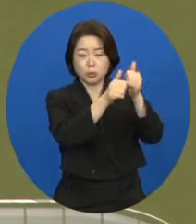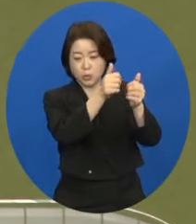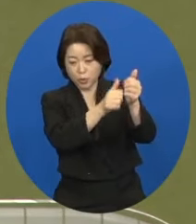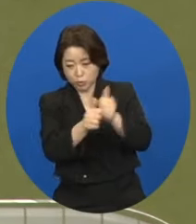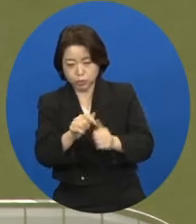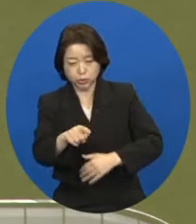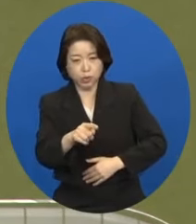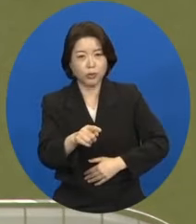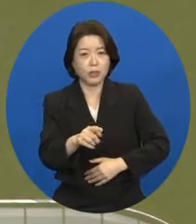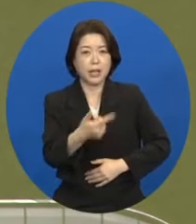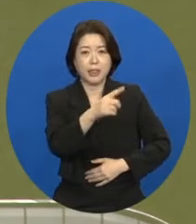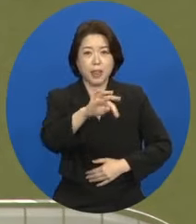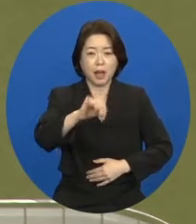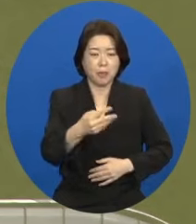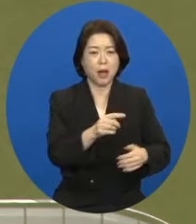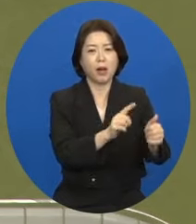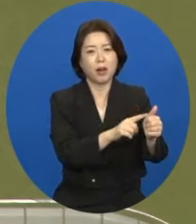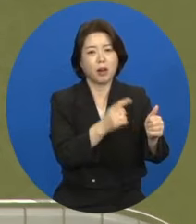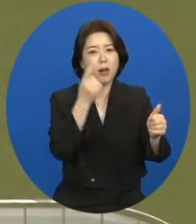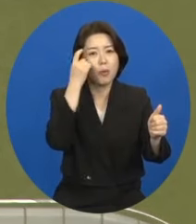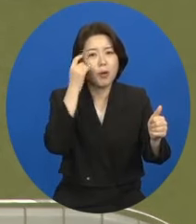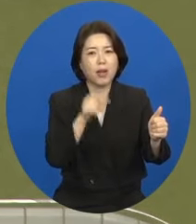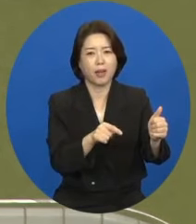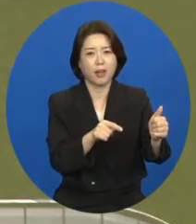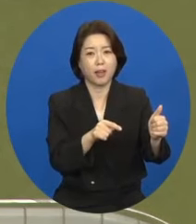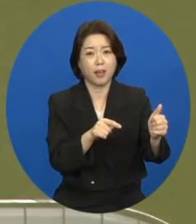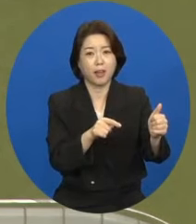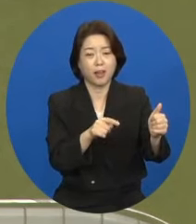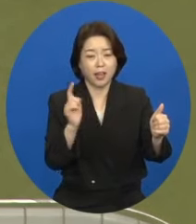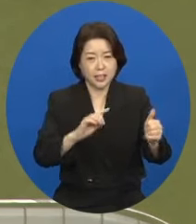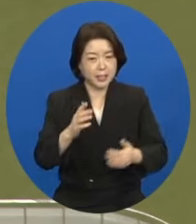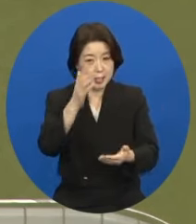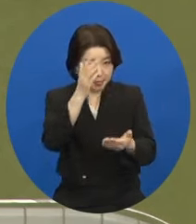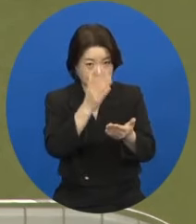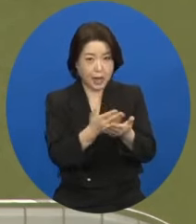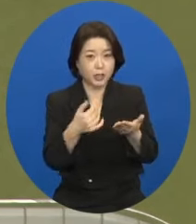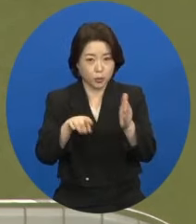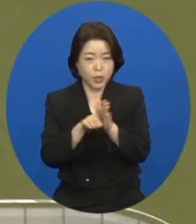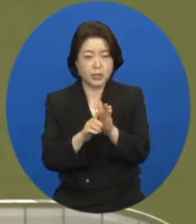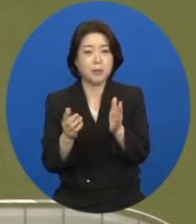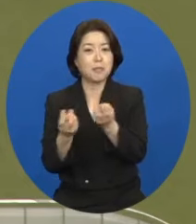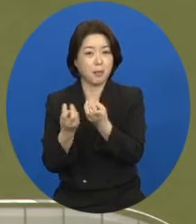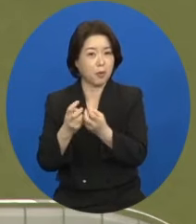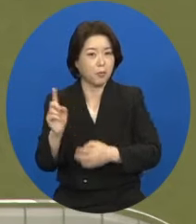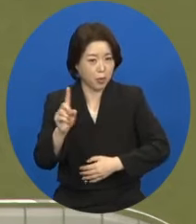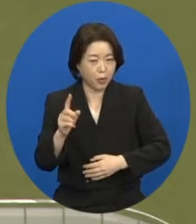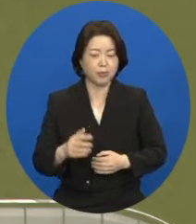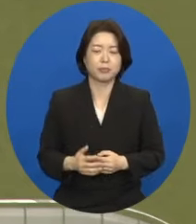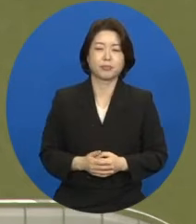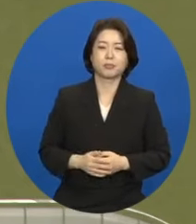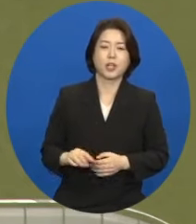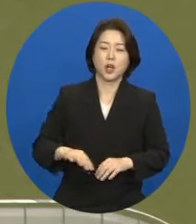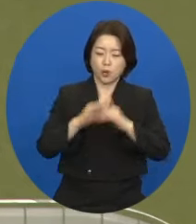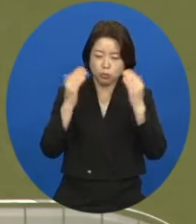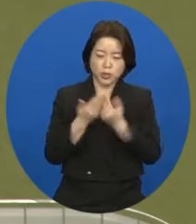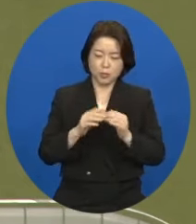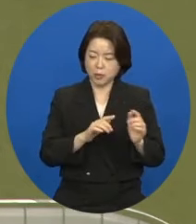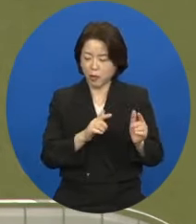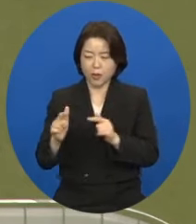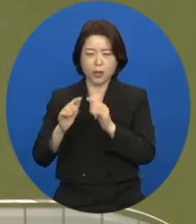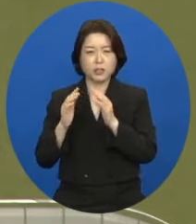이렇게 되지 않으려면 어떻게 해야 될까요? 제가 비결을 알려드릴게요. 우리 삶의 모든 것이 하나님의 은혜임을